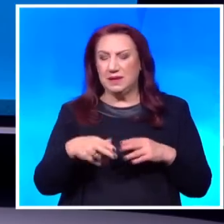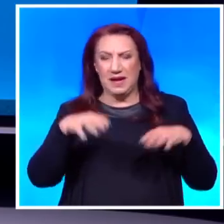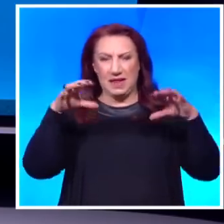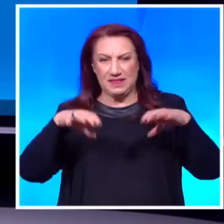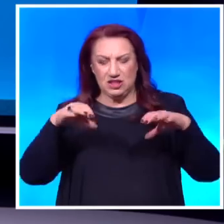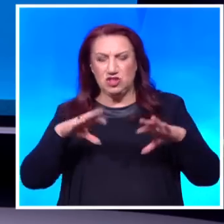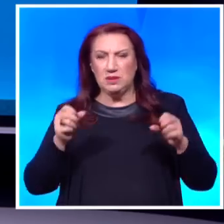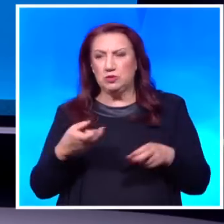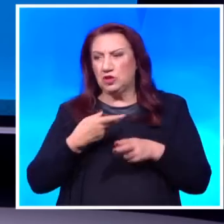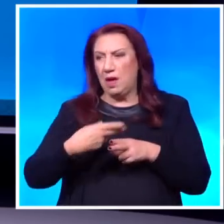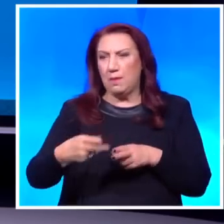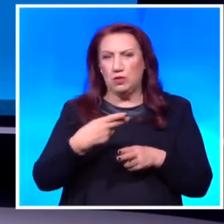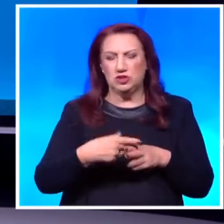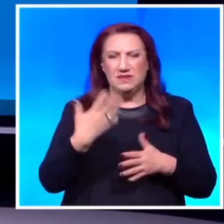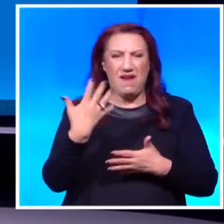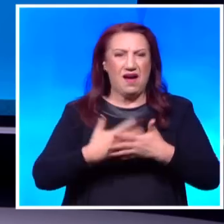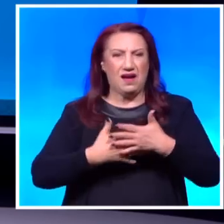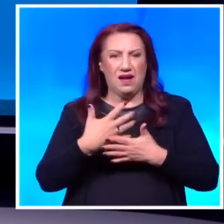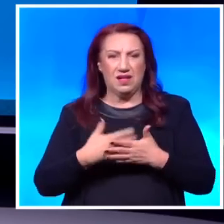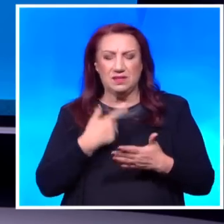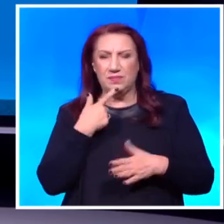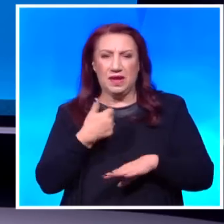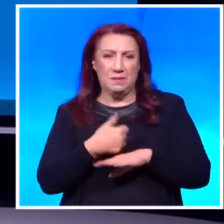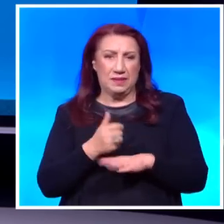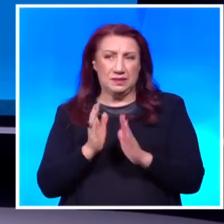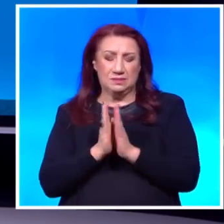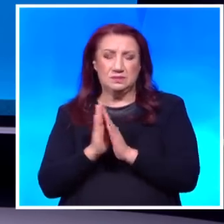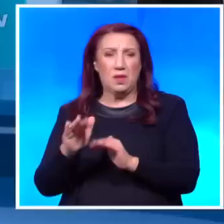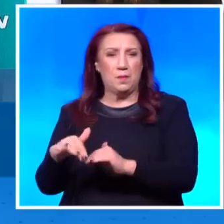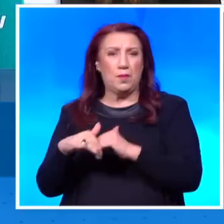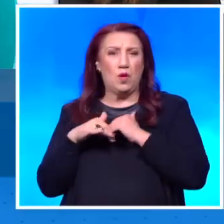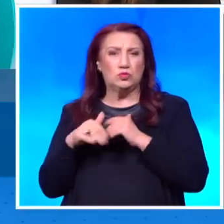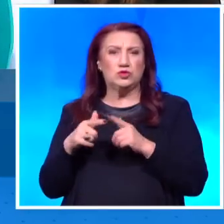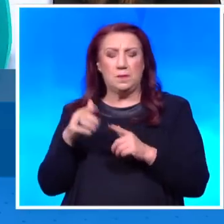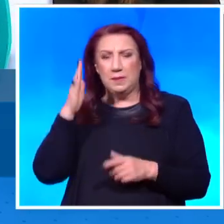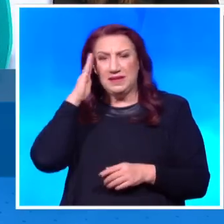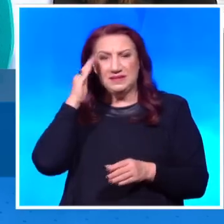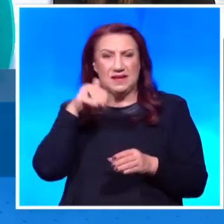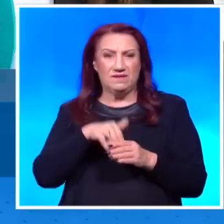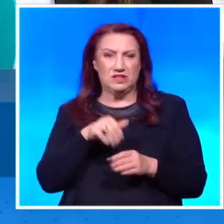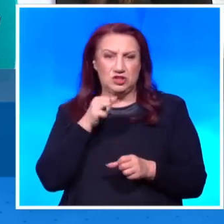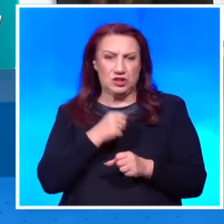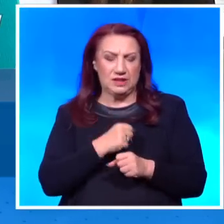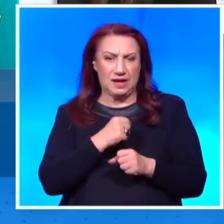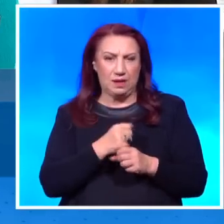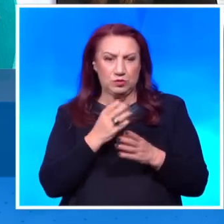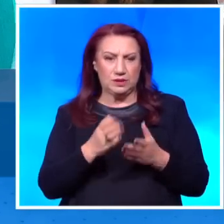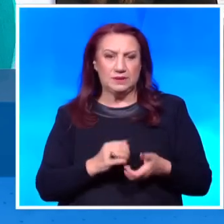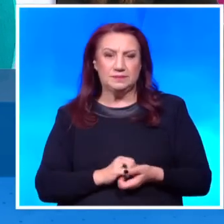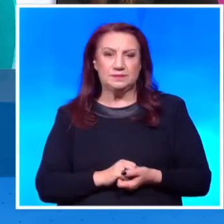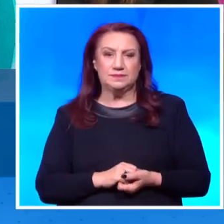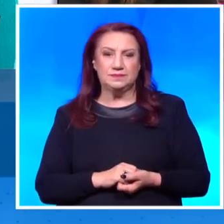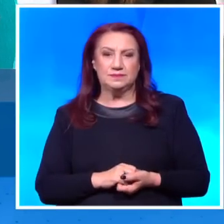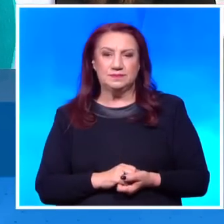Кметовете на най-пострадалите селища поискаха помощ от министъра на вътрешните работи. По темата работиха Ивелина Драгнева и Ирена